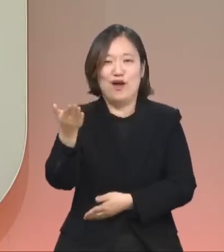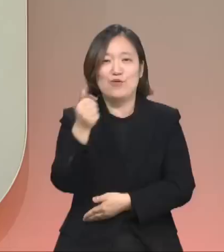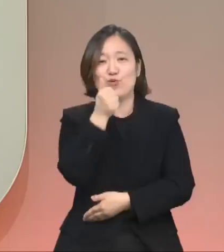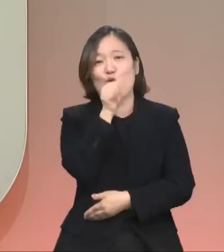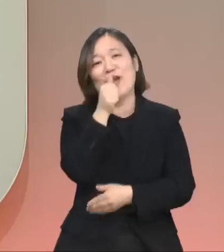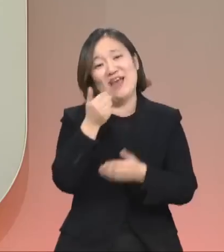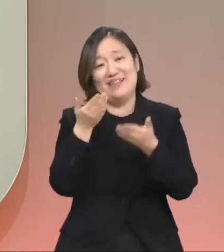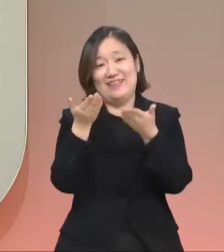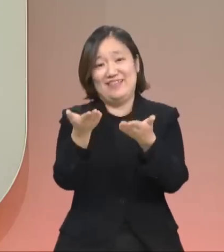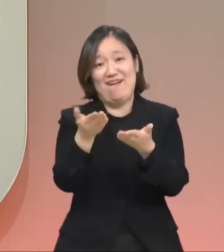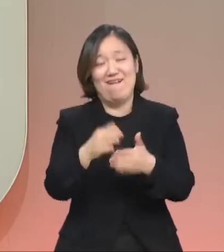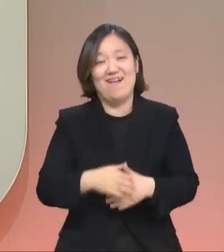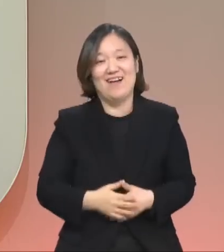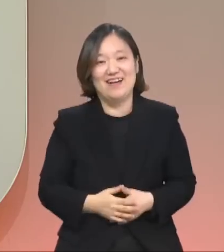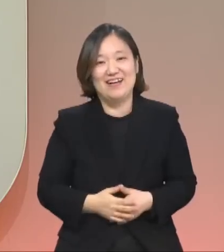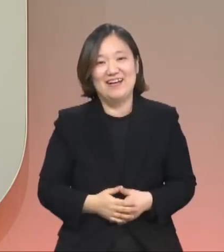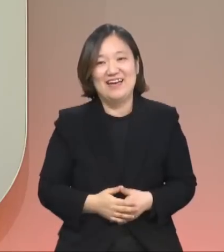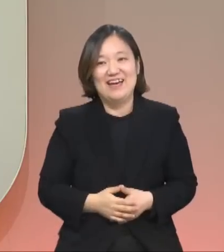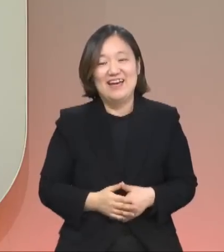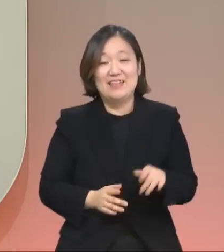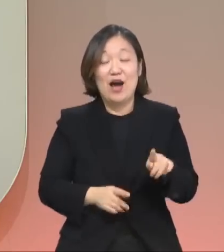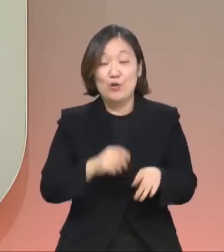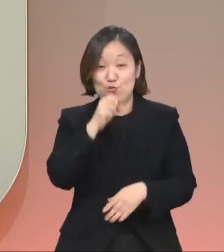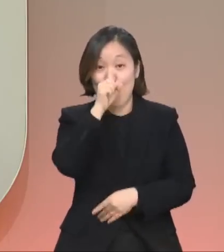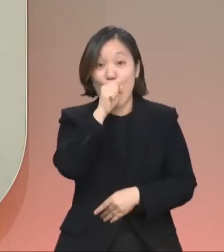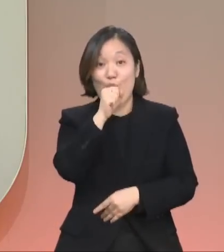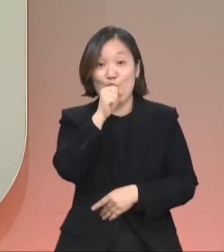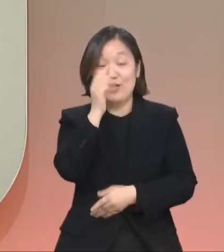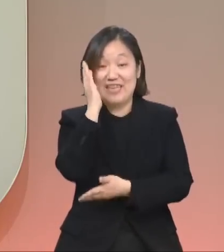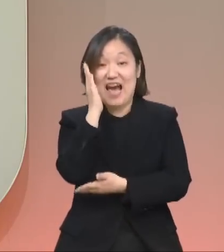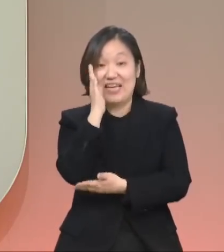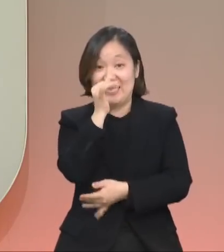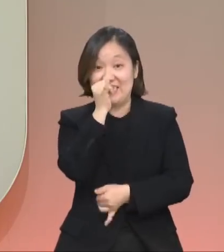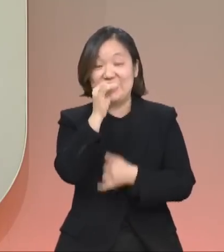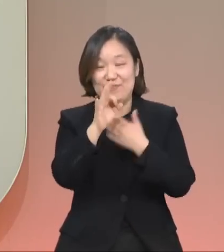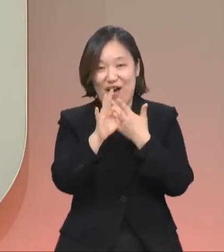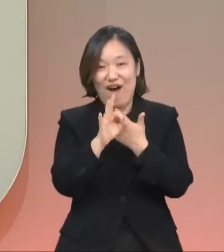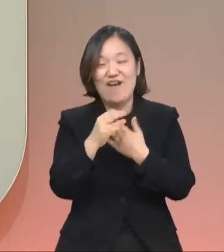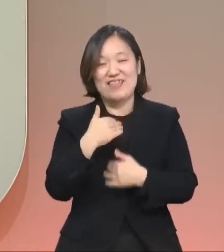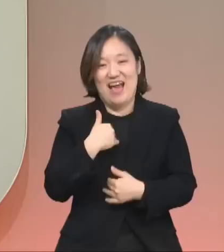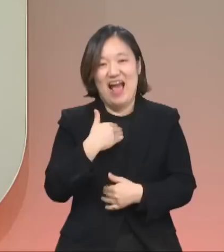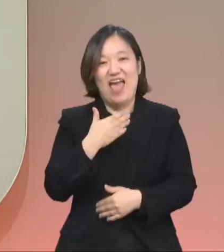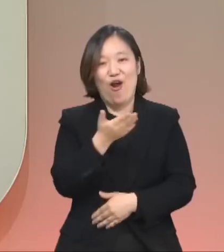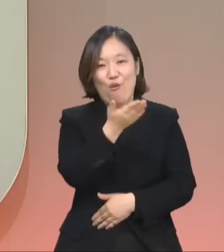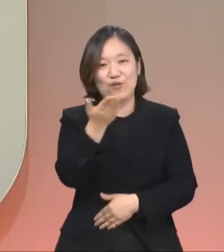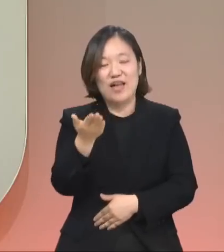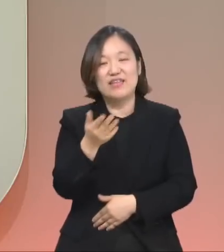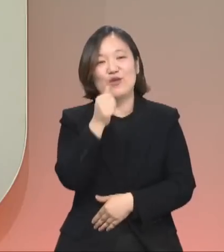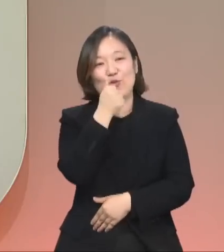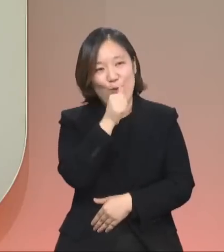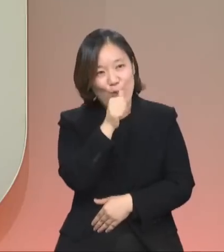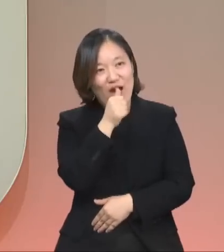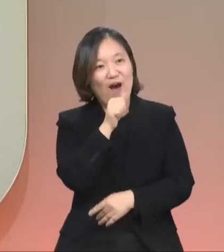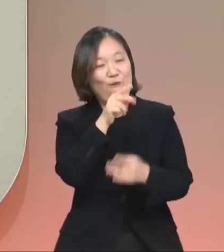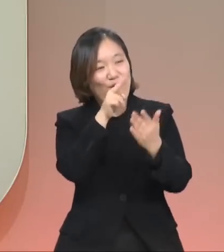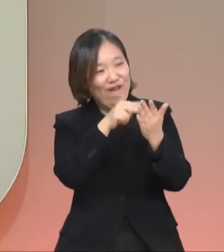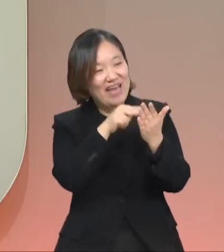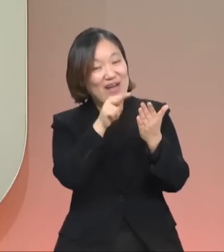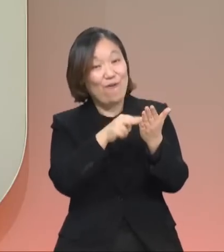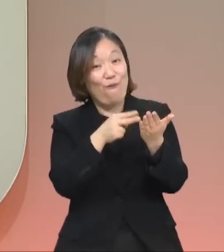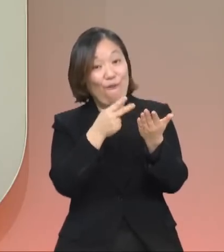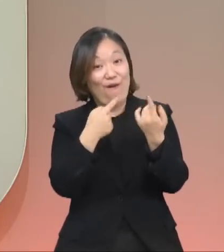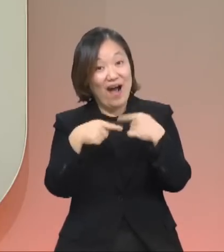그래서 제가 종종 더 좋은 내용들 여러분들한테 이렇게 소개하고 함께 공유하는 시간